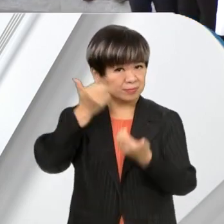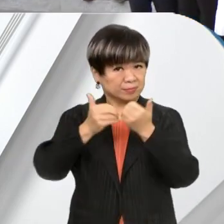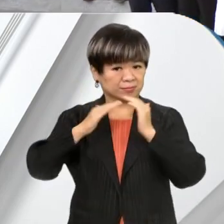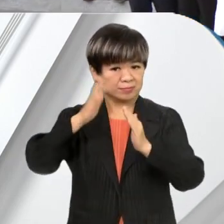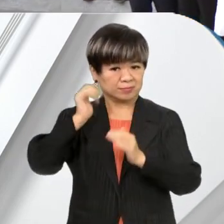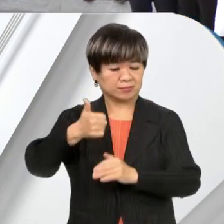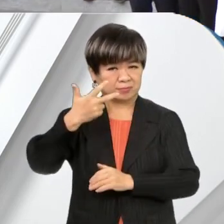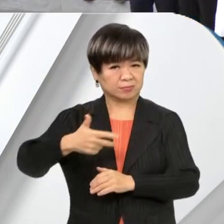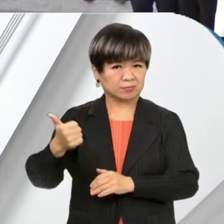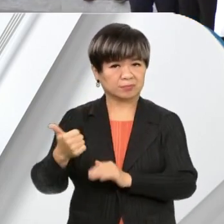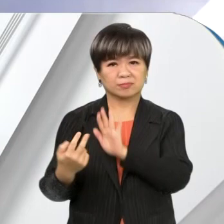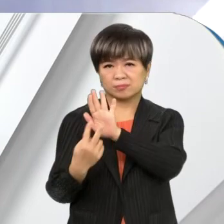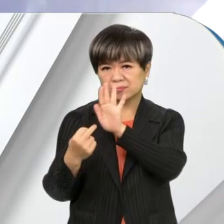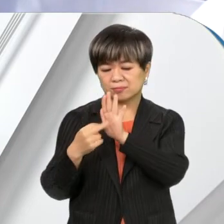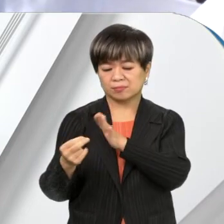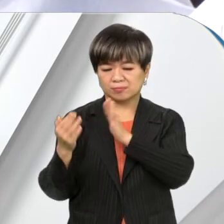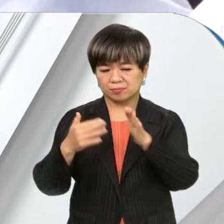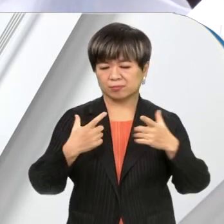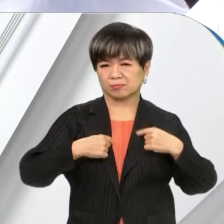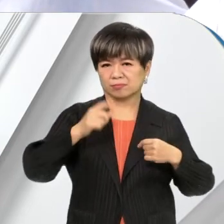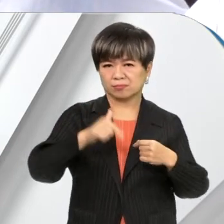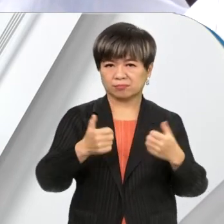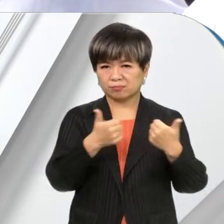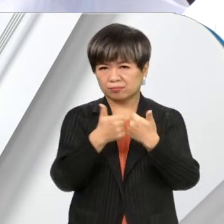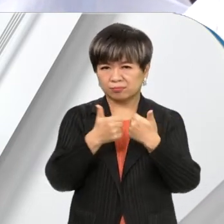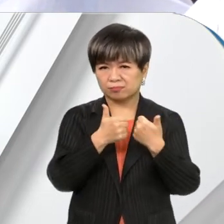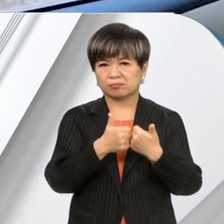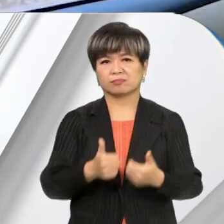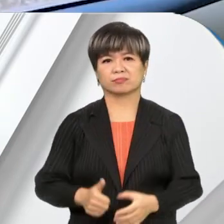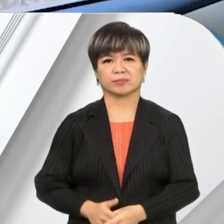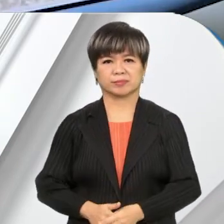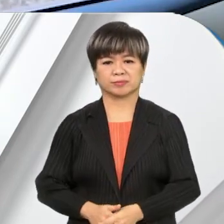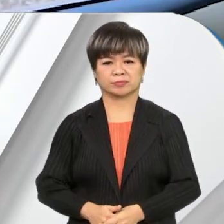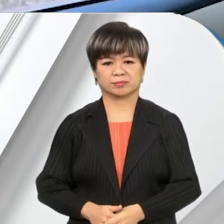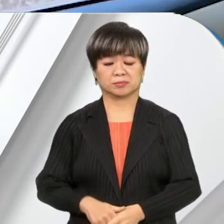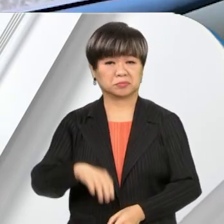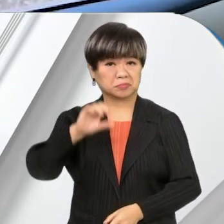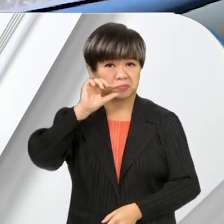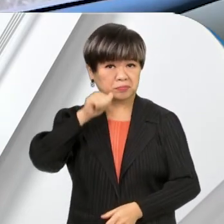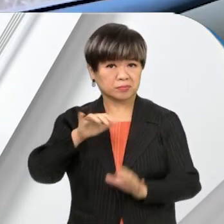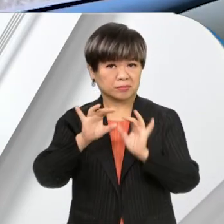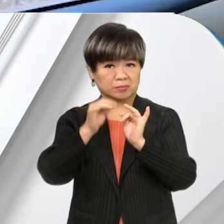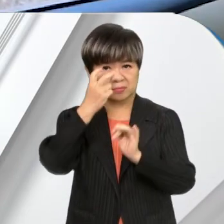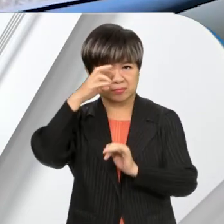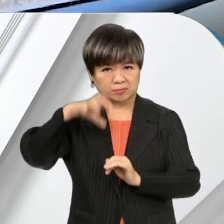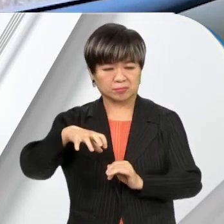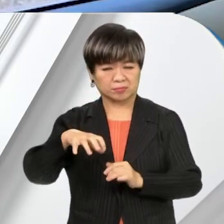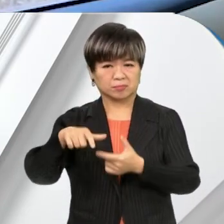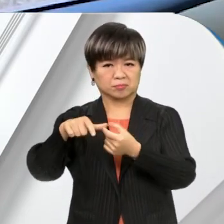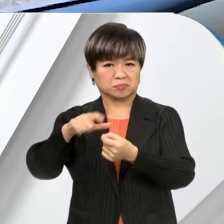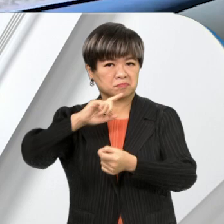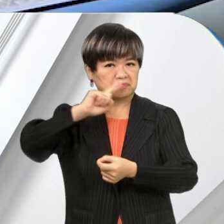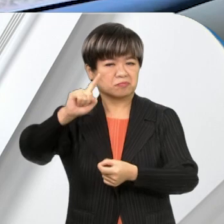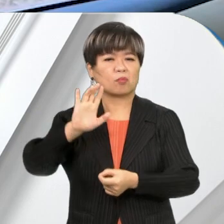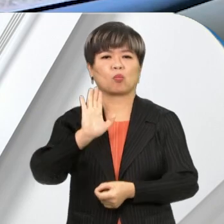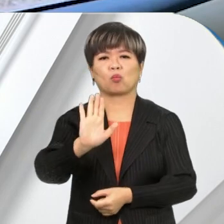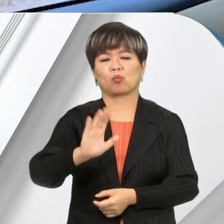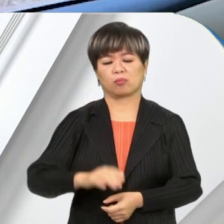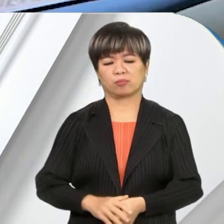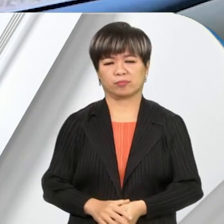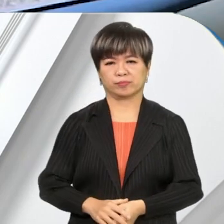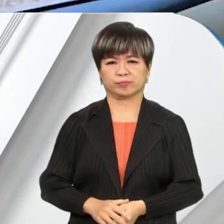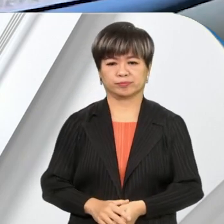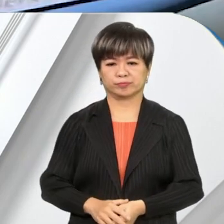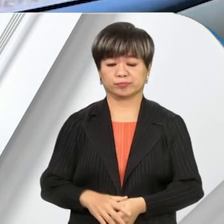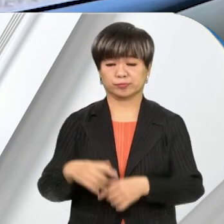告外同律师打合后续的处理， 苗栗地检署已经提起公诉，那这